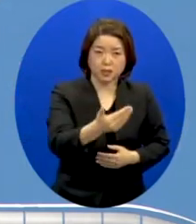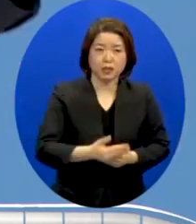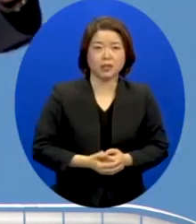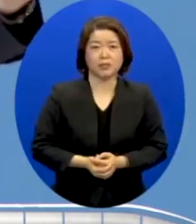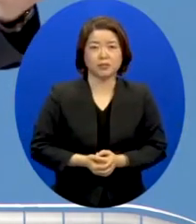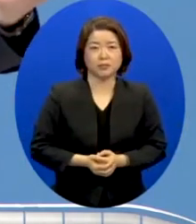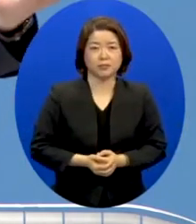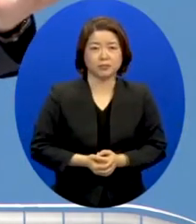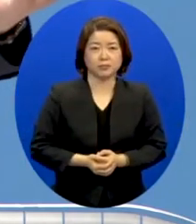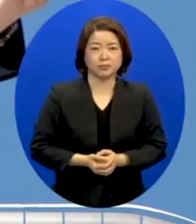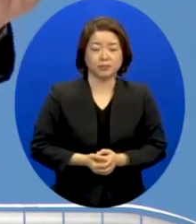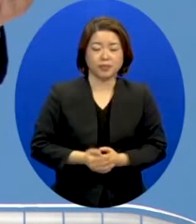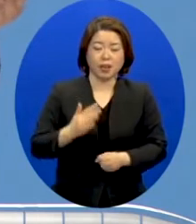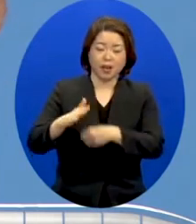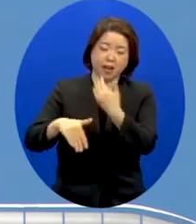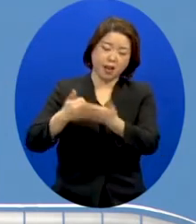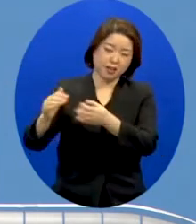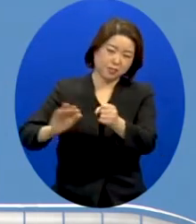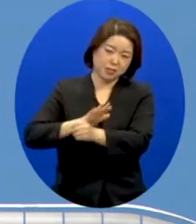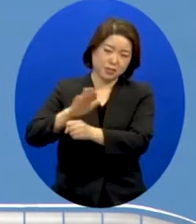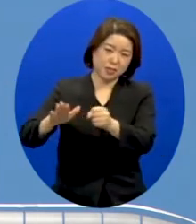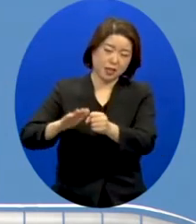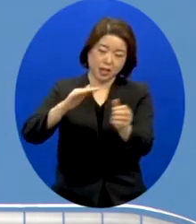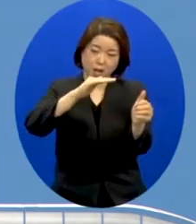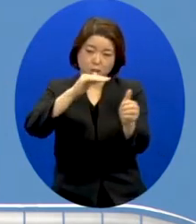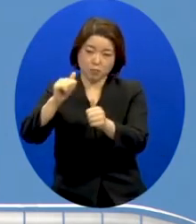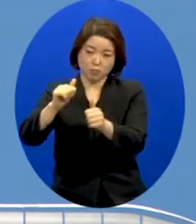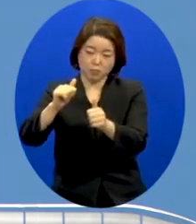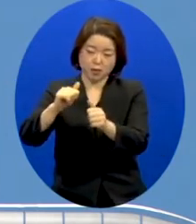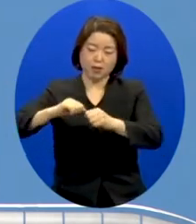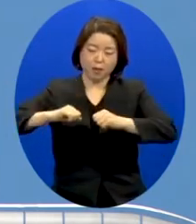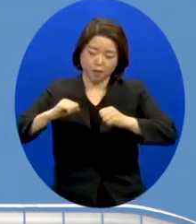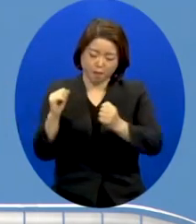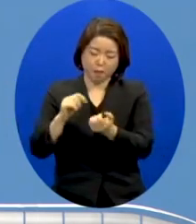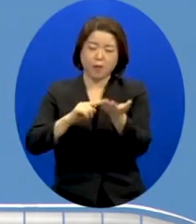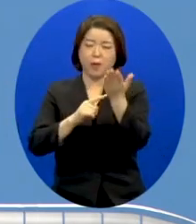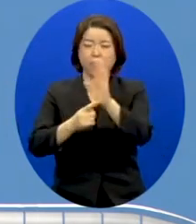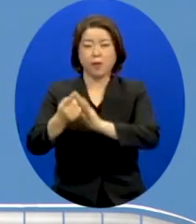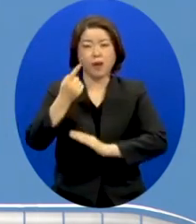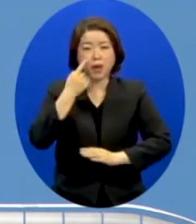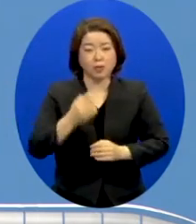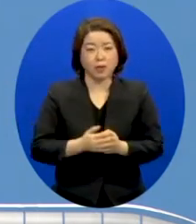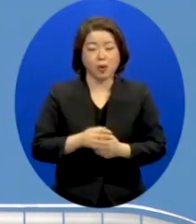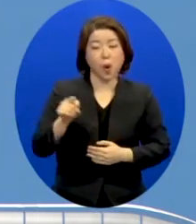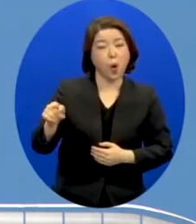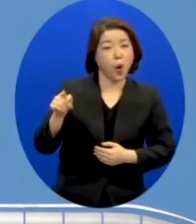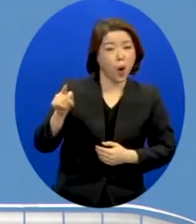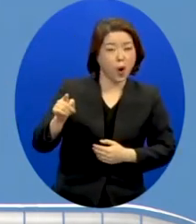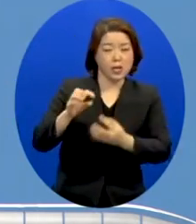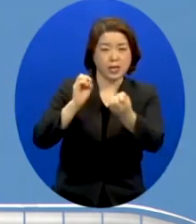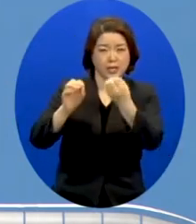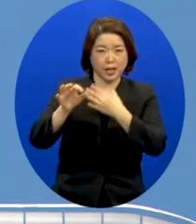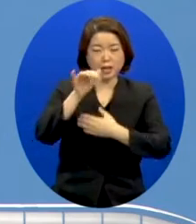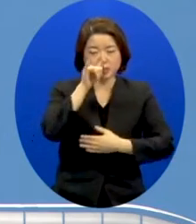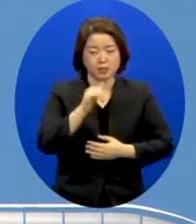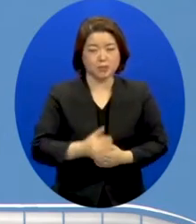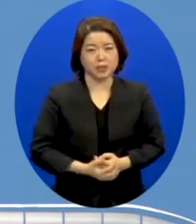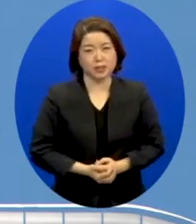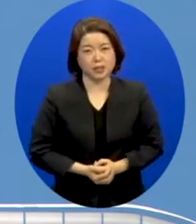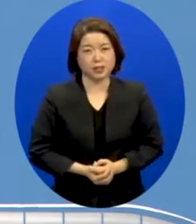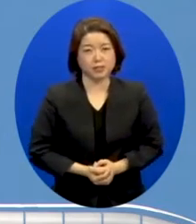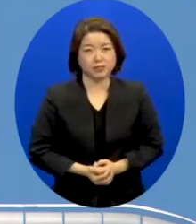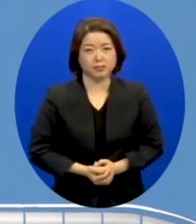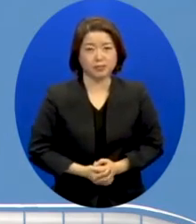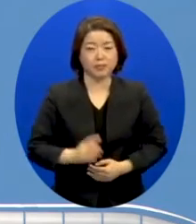하나님을 사랑하라는 부름에 반응 해보셔야 합니다 거기에 답이 있어요 어떤